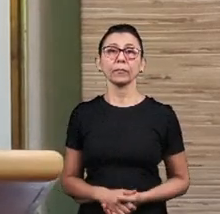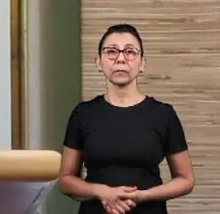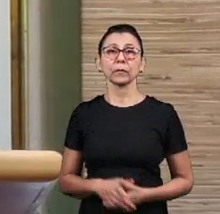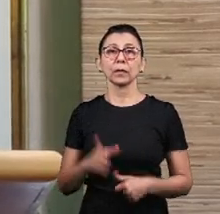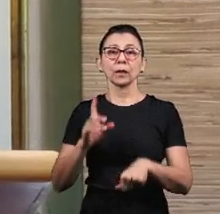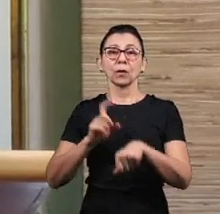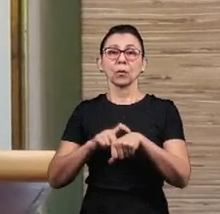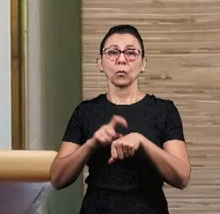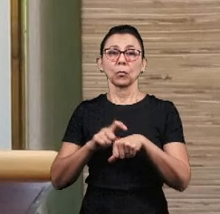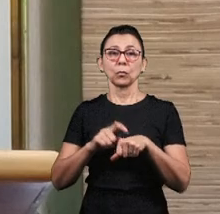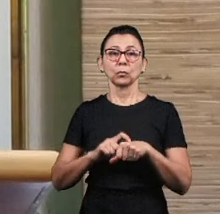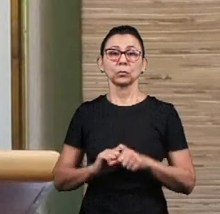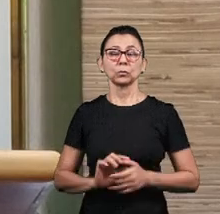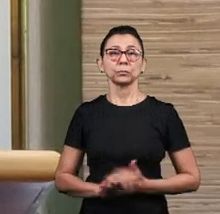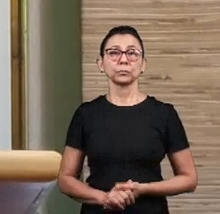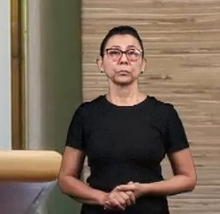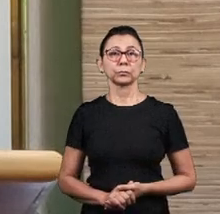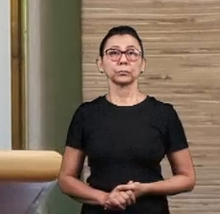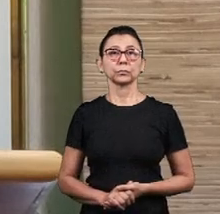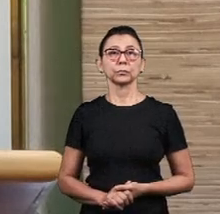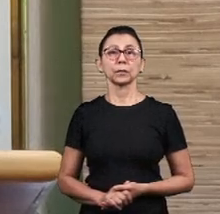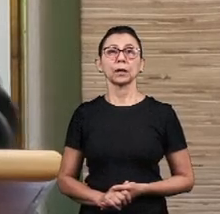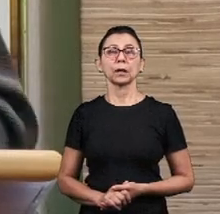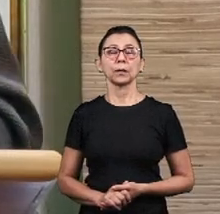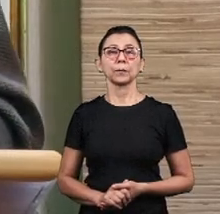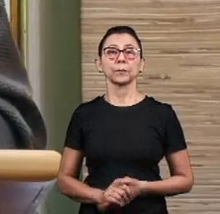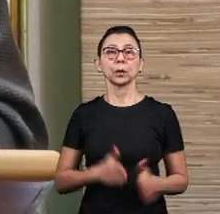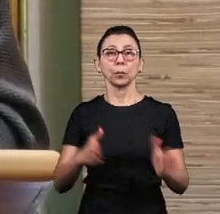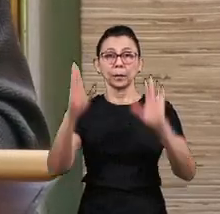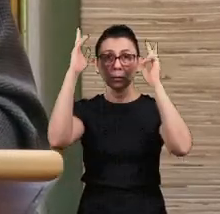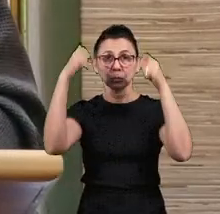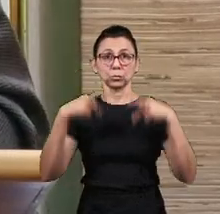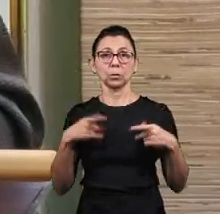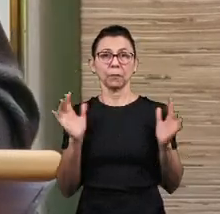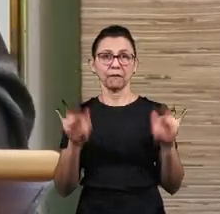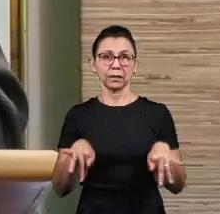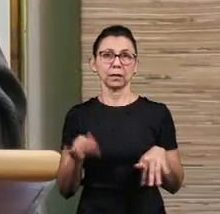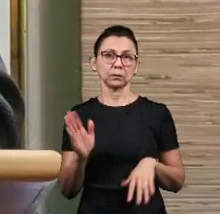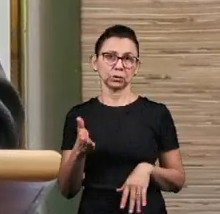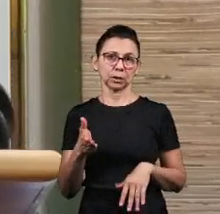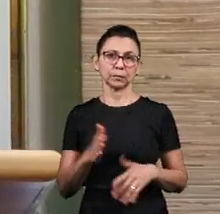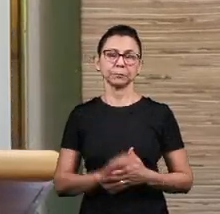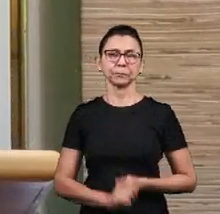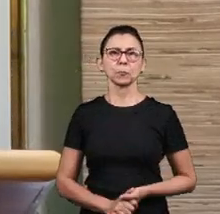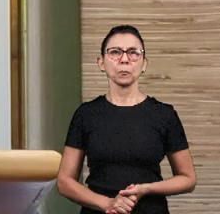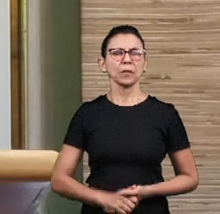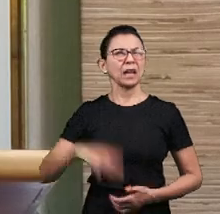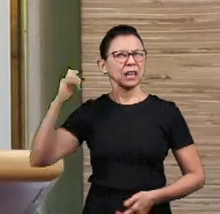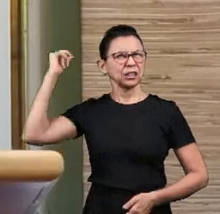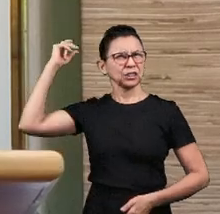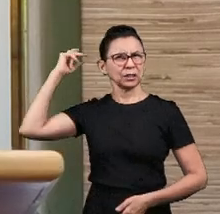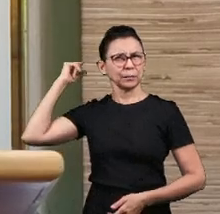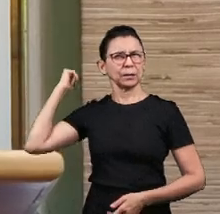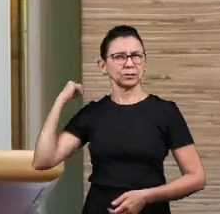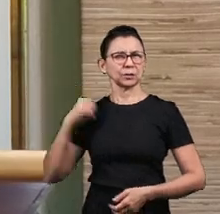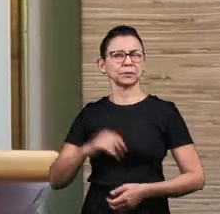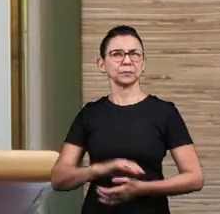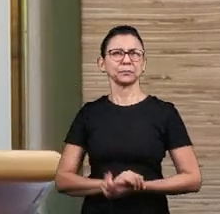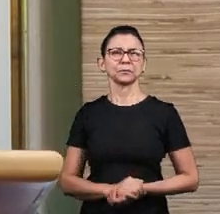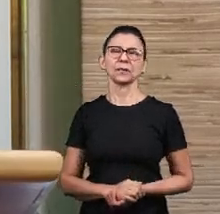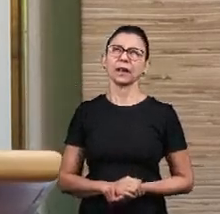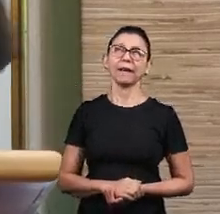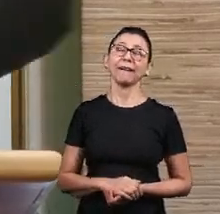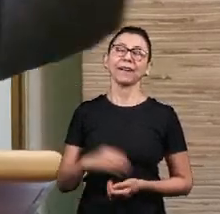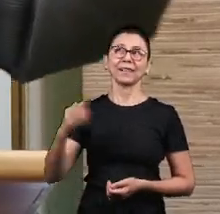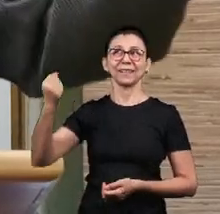ne peut plus compter avec le temps. Je dis cela et je répète. Avant, je dis il y a quelque temps en arrière, d'ici à